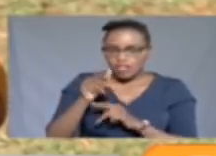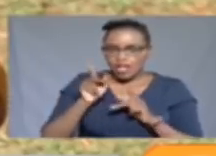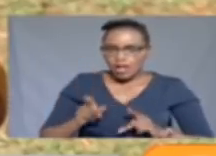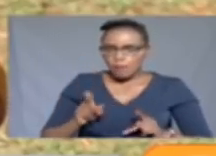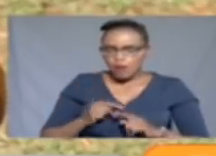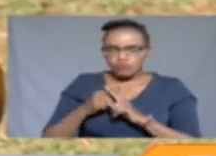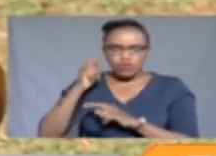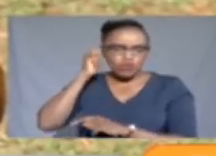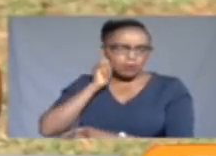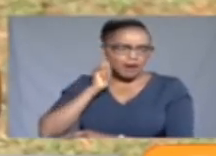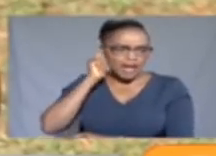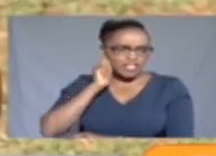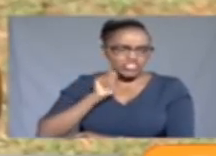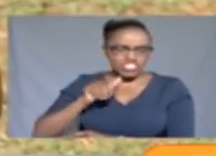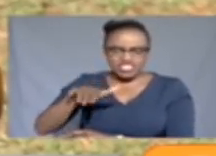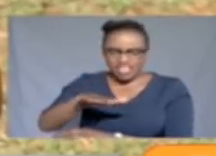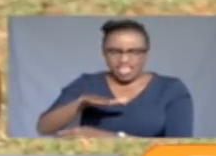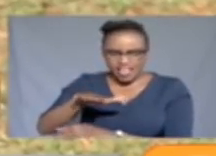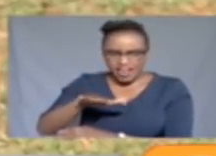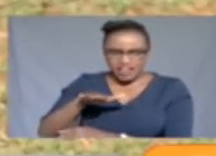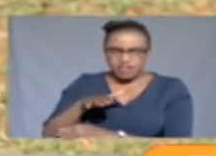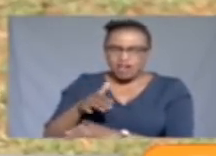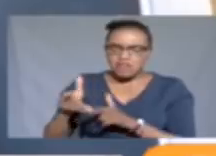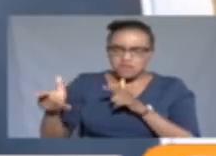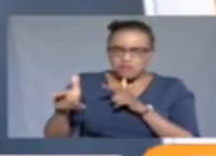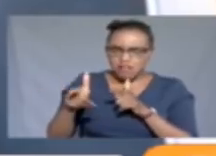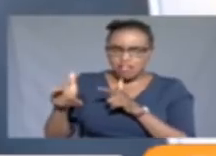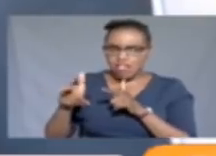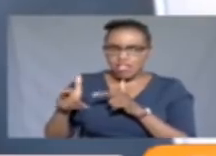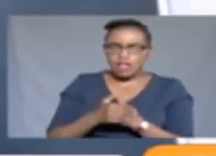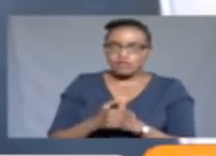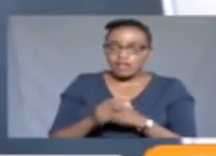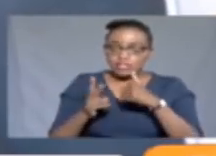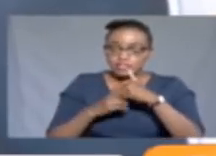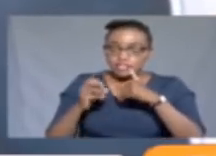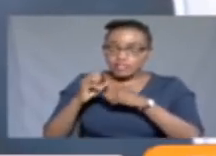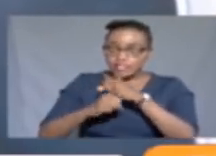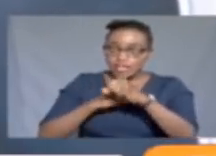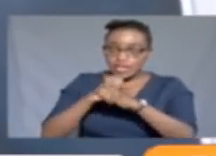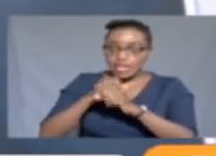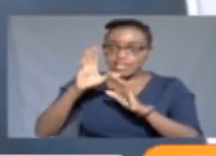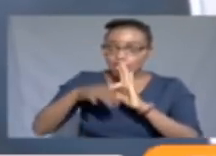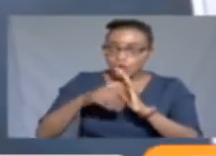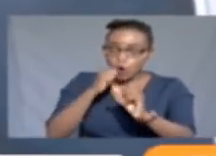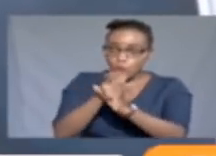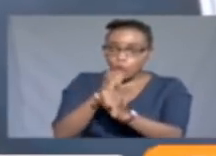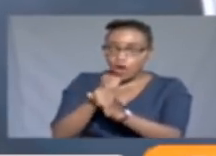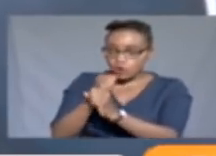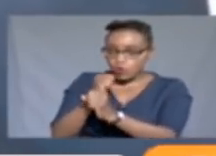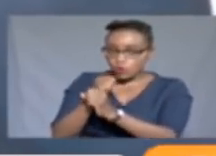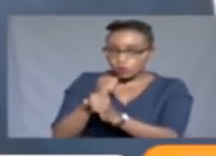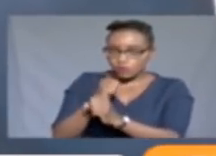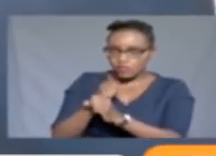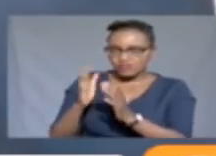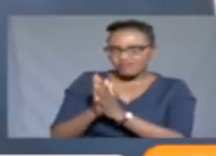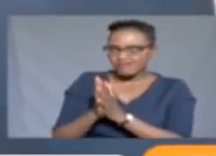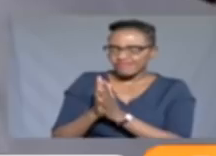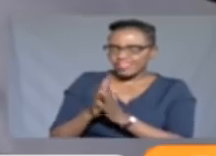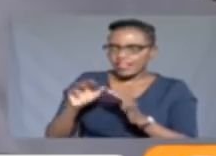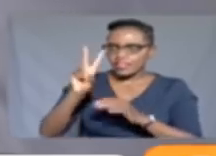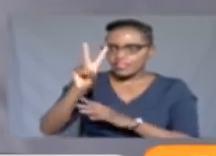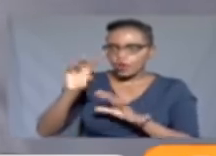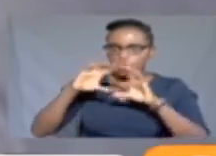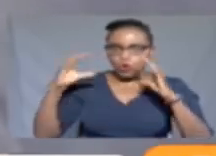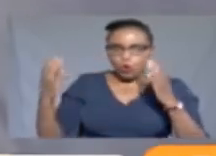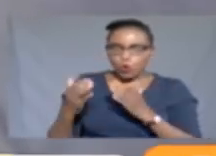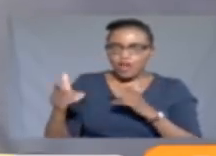kolinji ndio likuwa na vigana. Miaka 70 baadaye, kuhudumu kwa Soget katika vita vikuu vya pili duniani